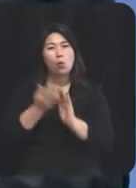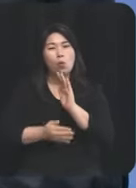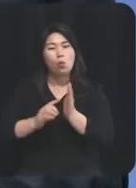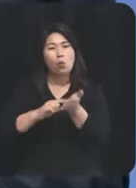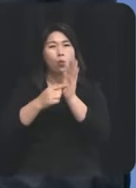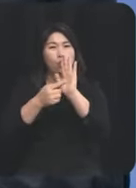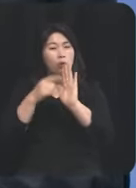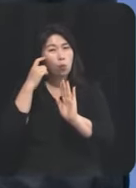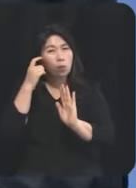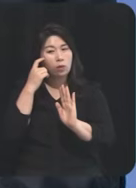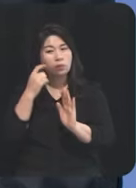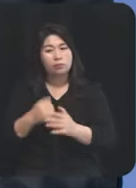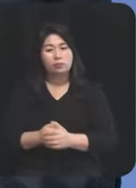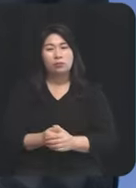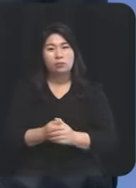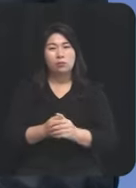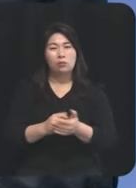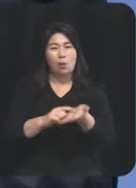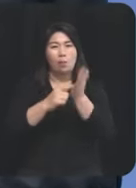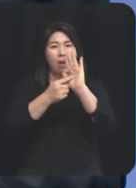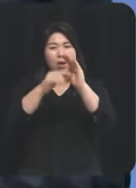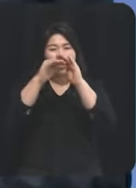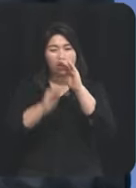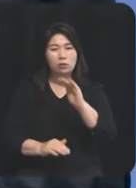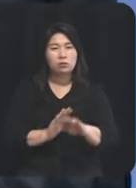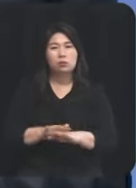것이죠? 공개 과정은 제가 잘 모르겠고요.